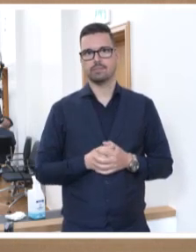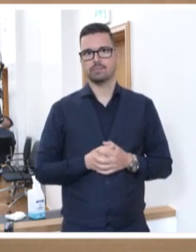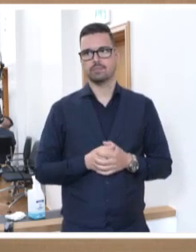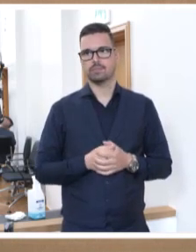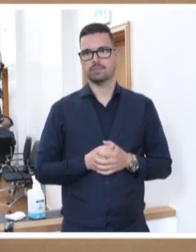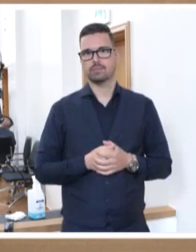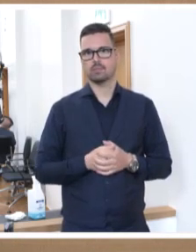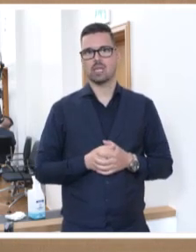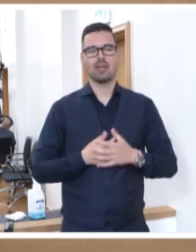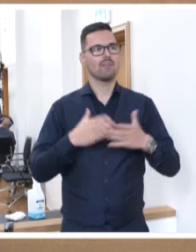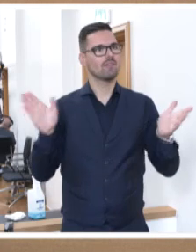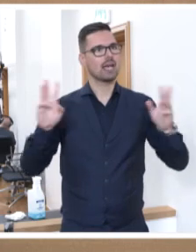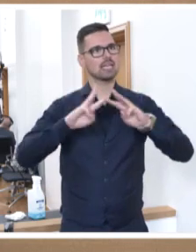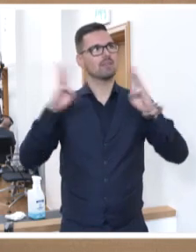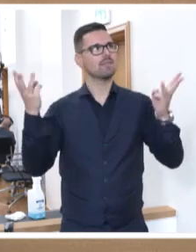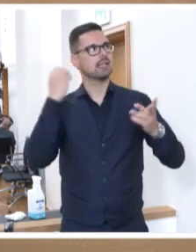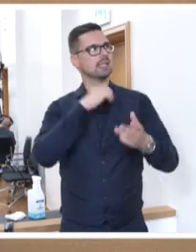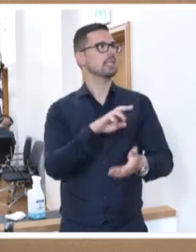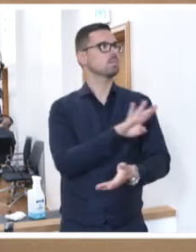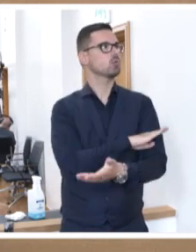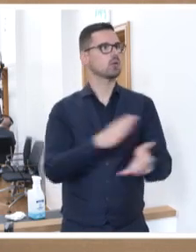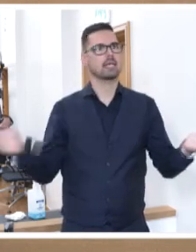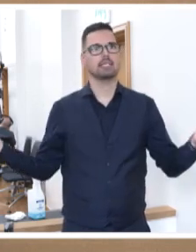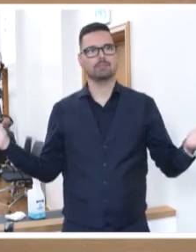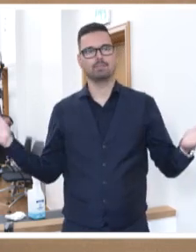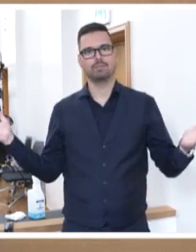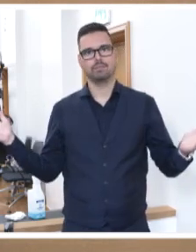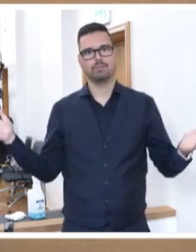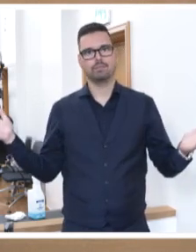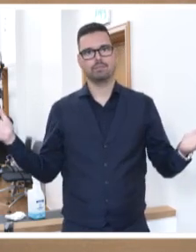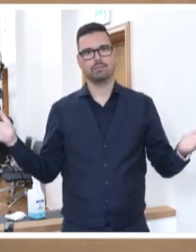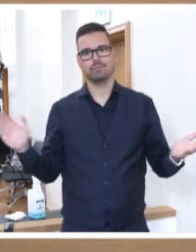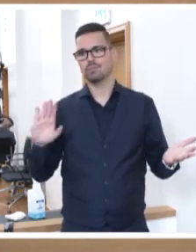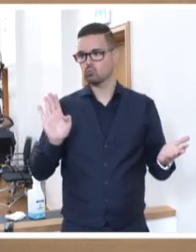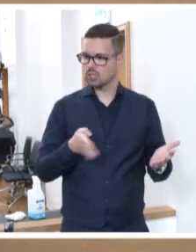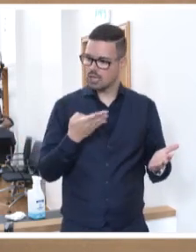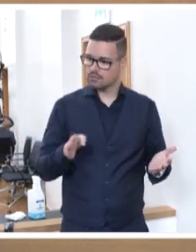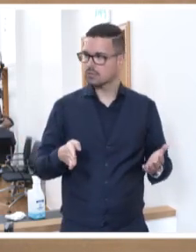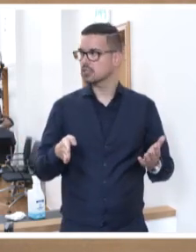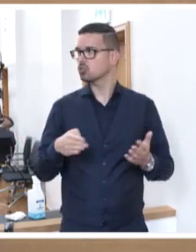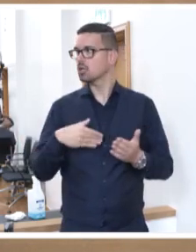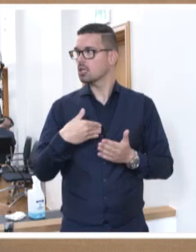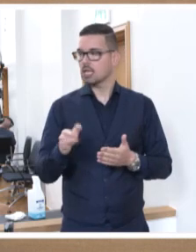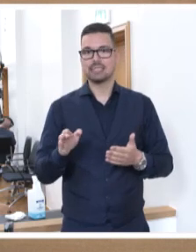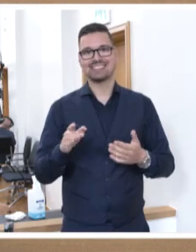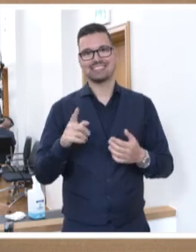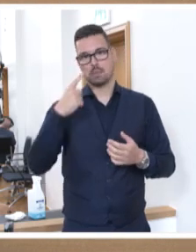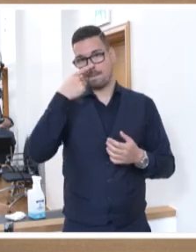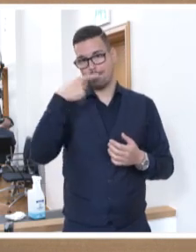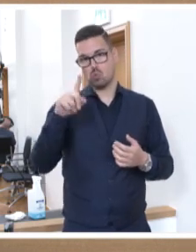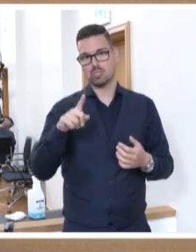Die freie Welt, liebe Kolleginnen und Kollegen, darf es nicht zulassen, dass Putin